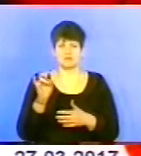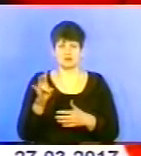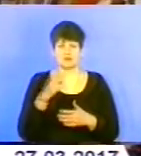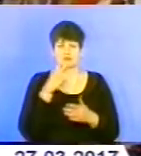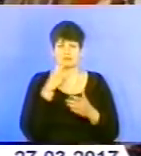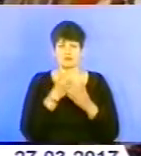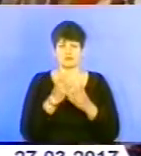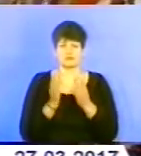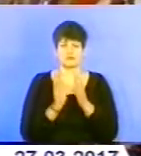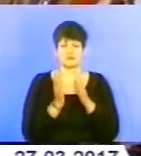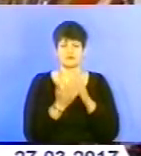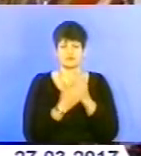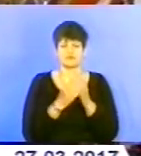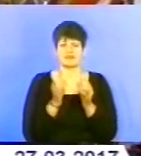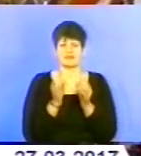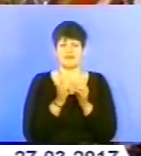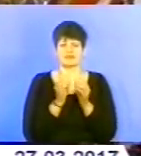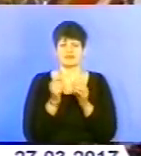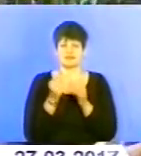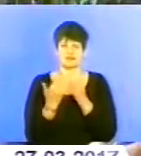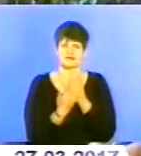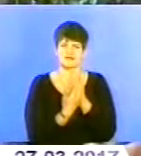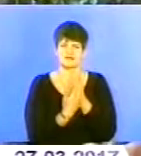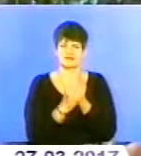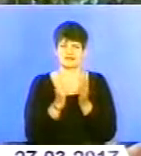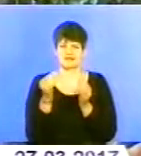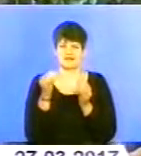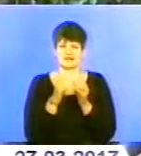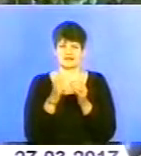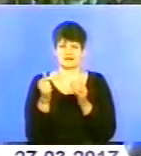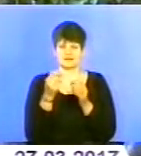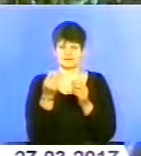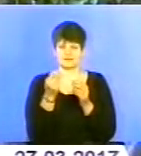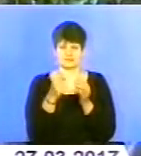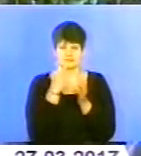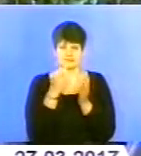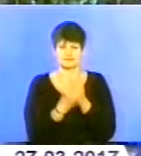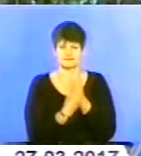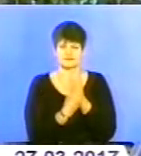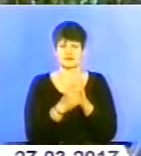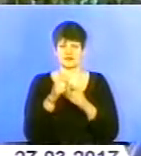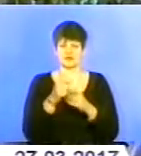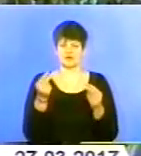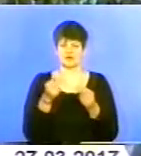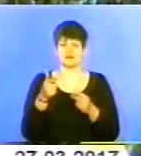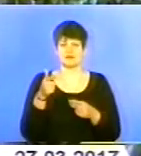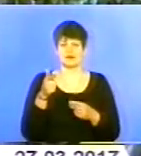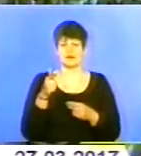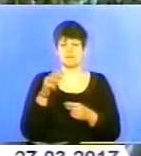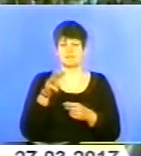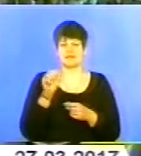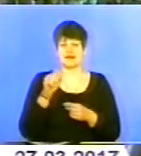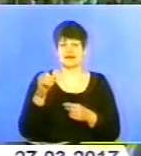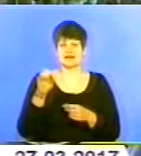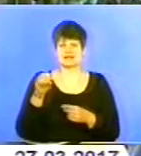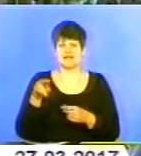купюри у 10 гривень, де він зображений. На ньому грали в Україні гетьмани, Мазепа, Дорошенко, Разумовський. Також